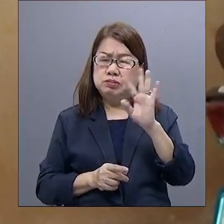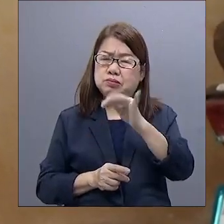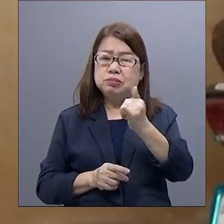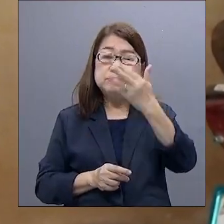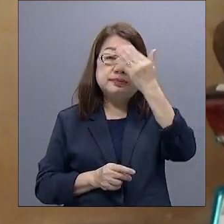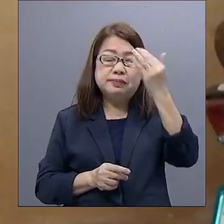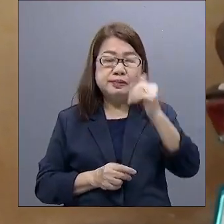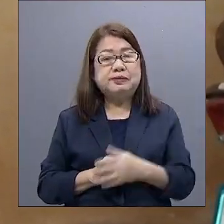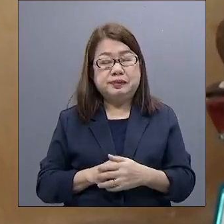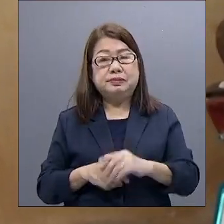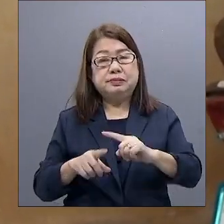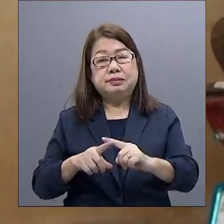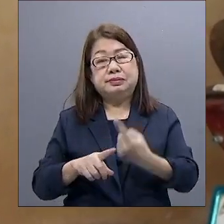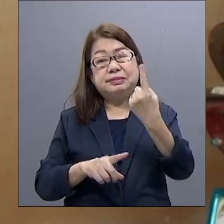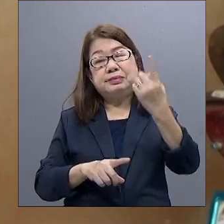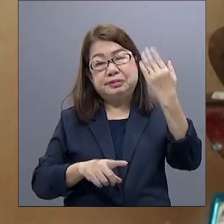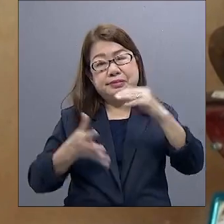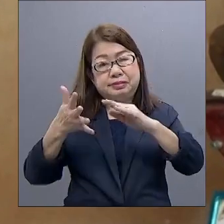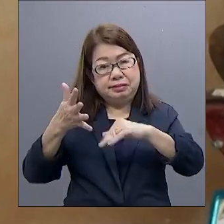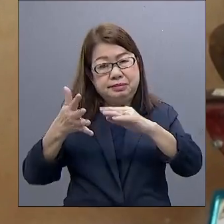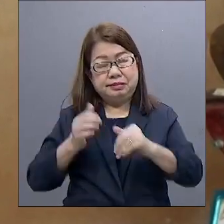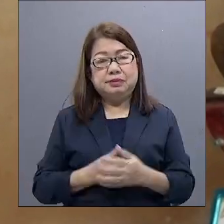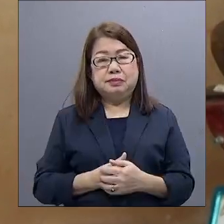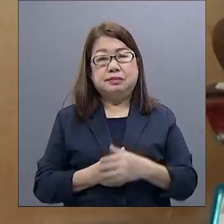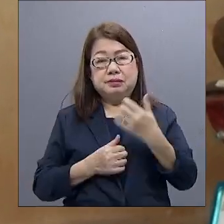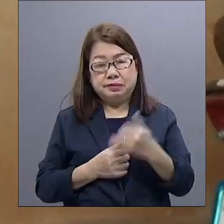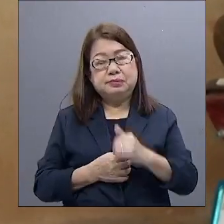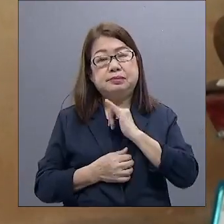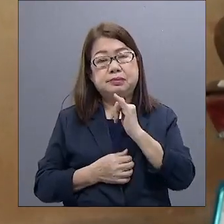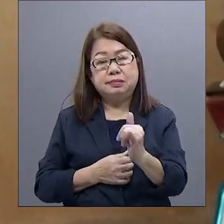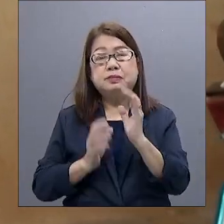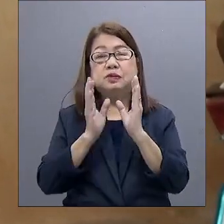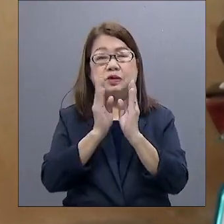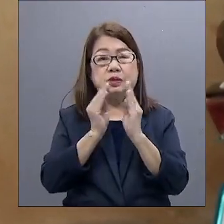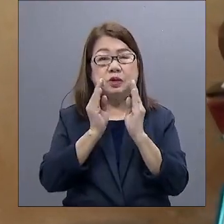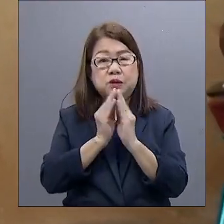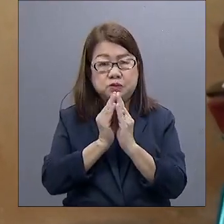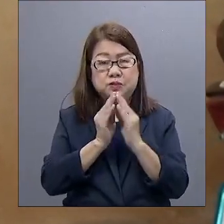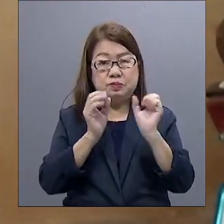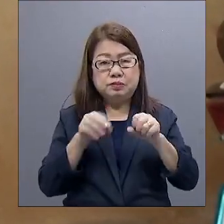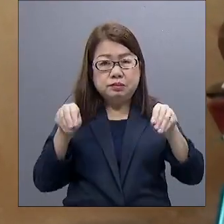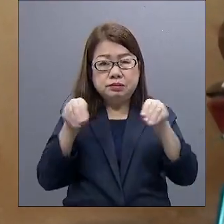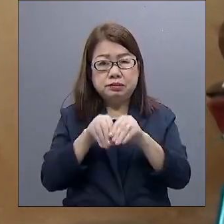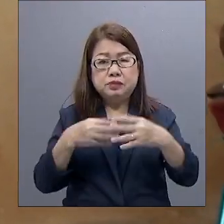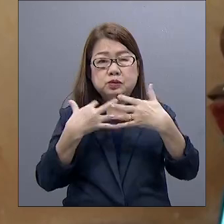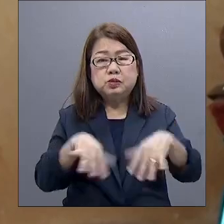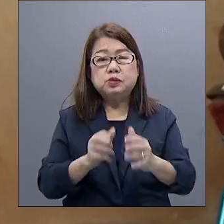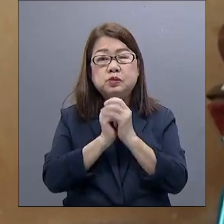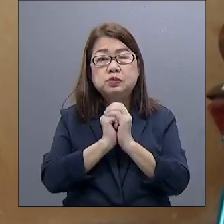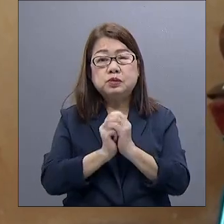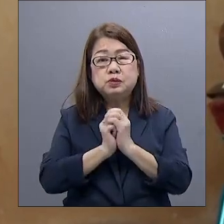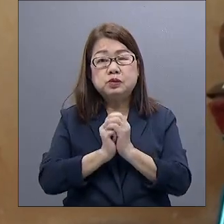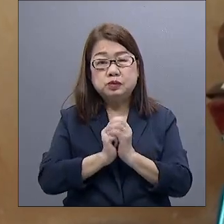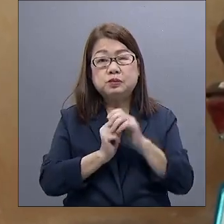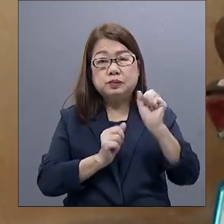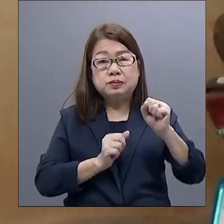ทีนี้คือวนที่ประชุมก่อนก็คือใล้ตุดจีนแล้เดกเดกก็คืmetal hetkê เขากลบมาหมดเลยเข